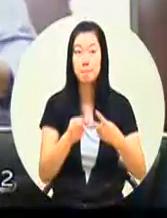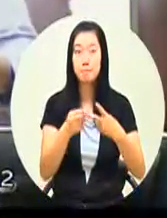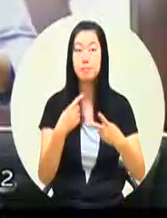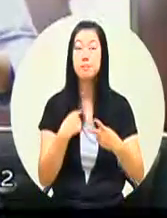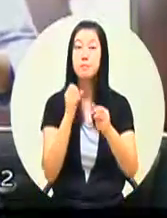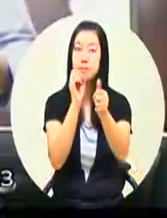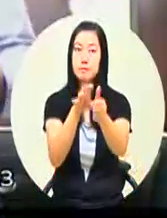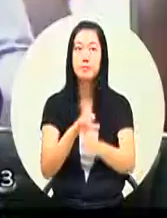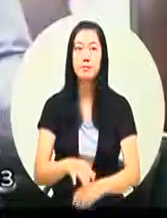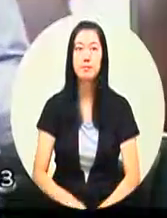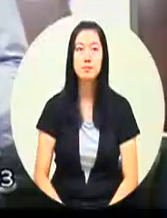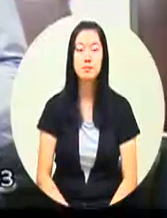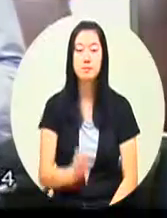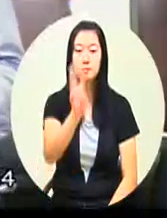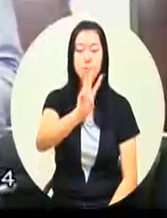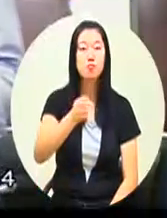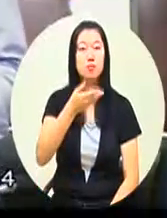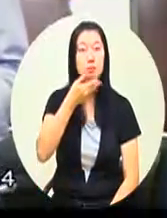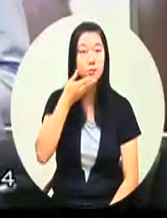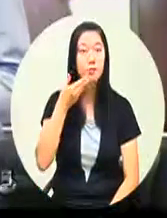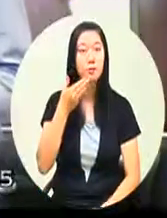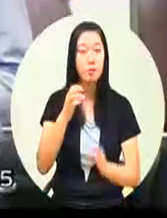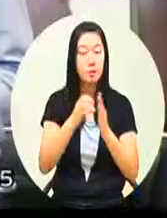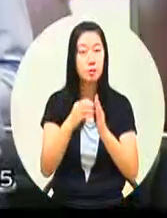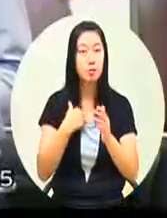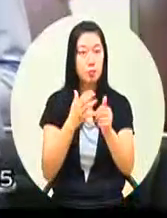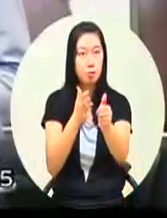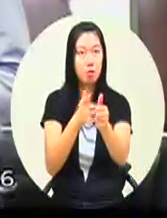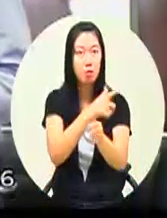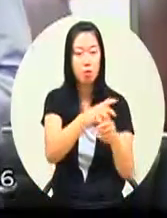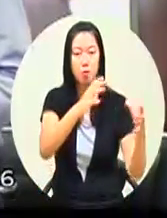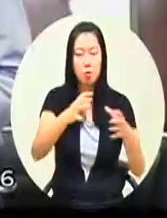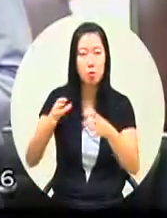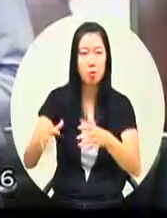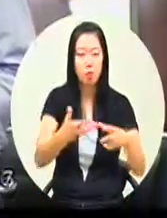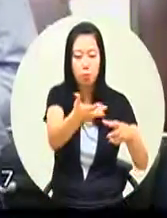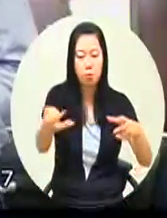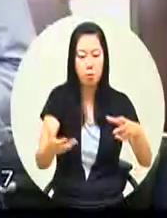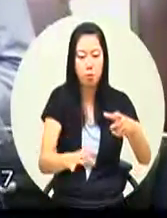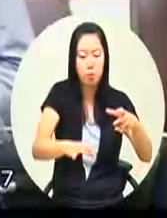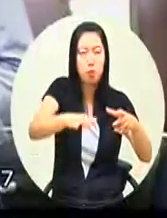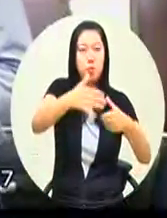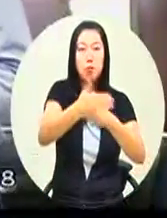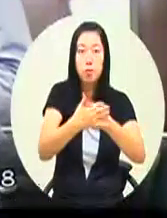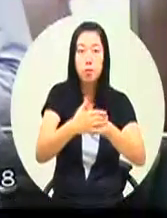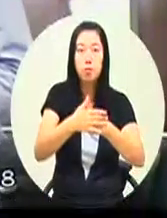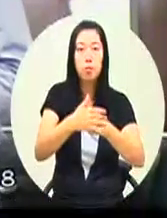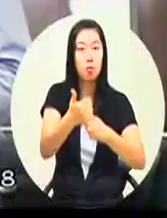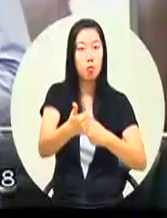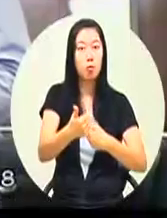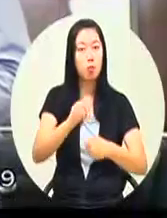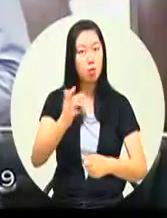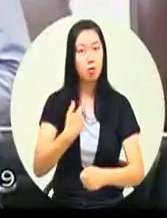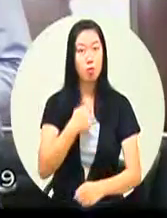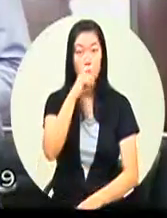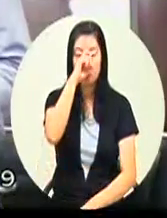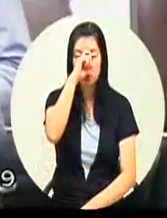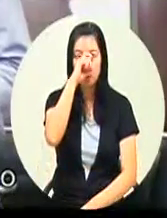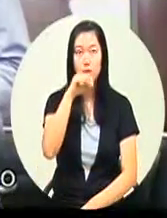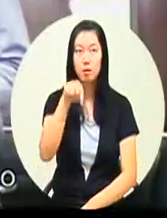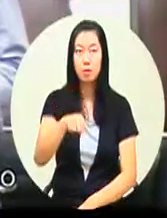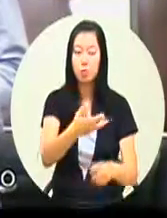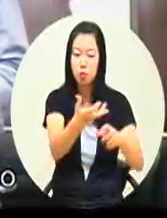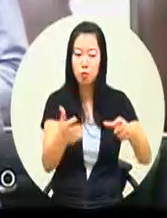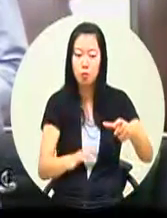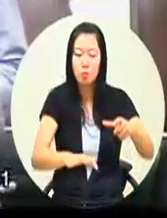上讲一下就好，就水利局就是按你去做这自洪池也做好的，但是我希望讲。自洪池